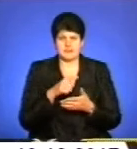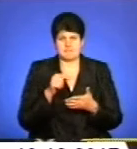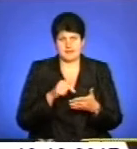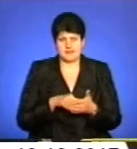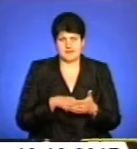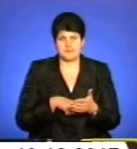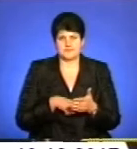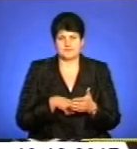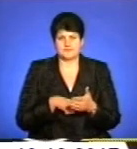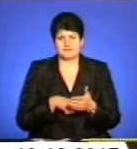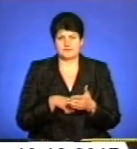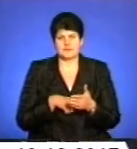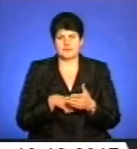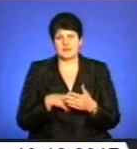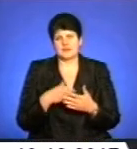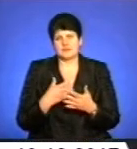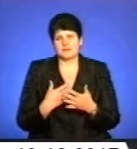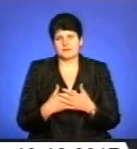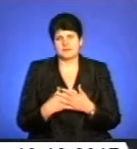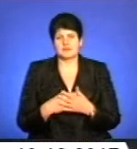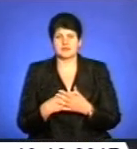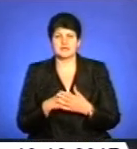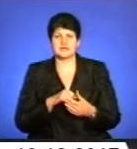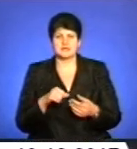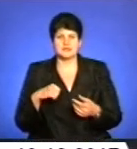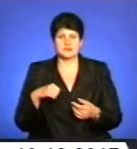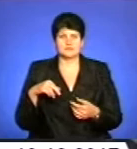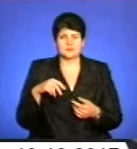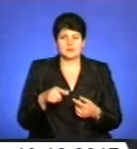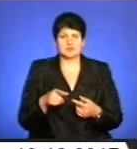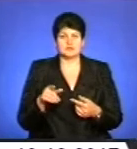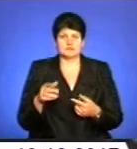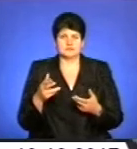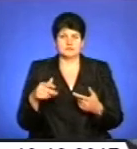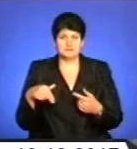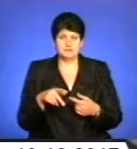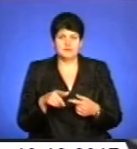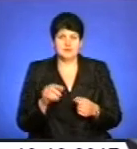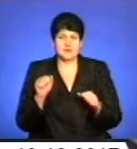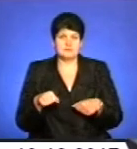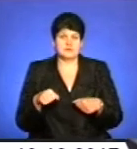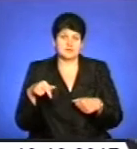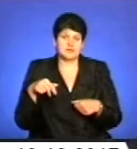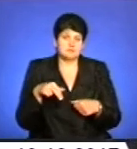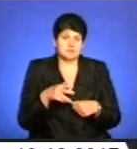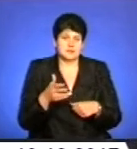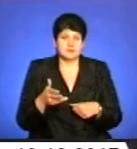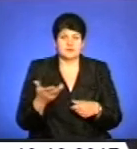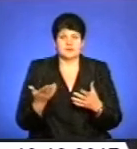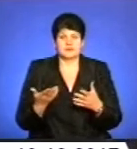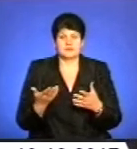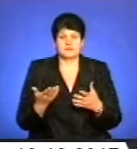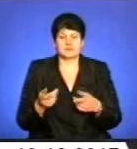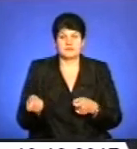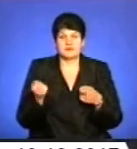оскільки навряд чи би тих, хто там сам ходить, там викинув, що де пішки. Я, в принципі, теж міг дійти пішки, але мене оба підвезли